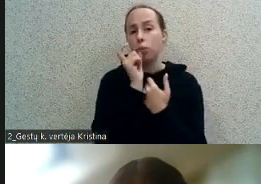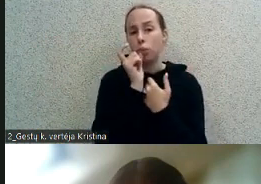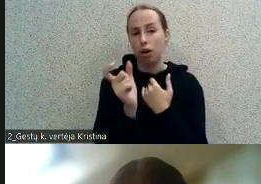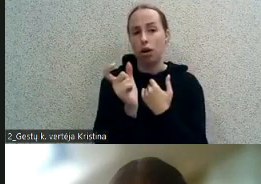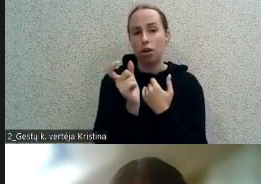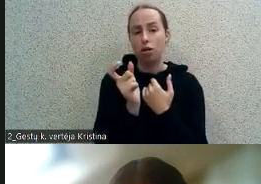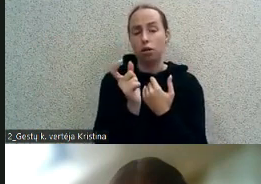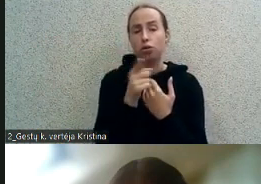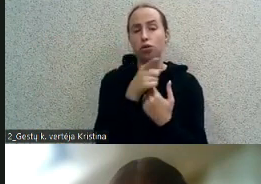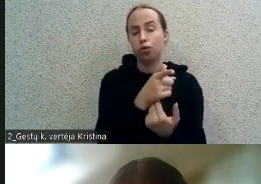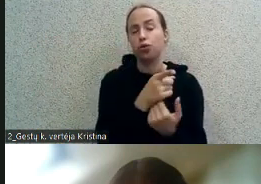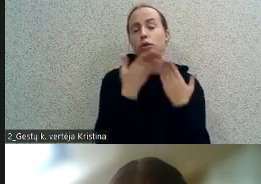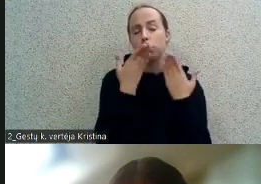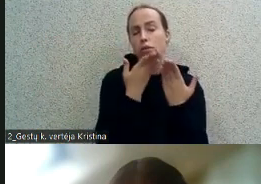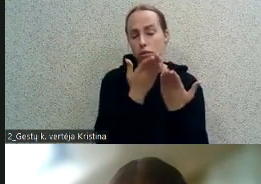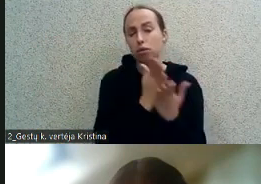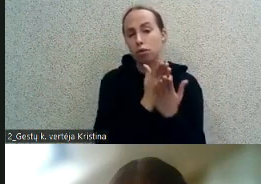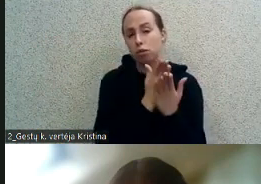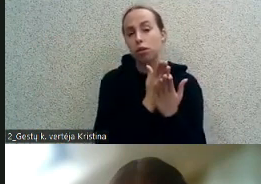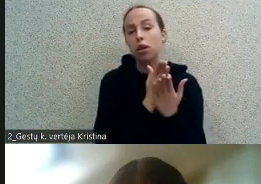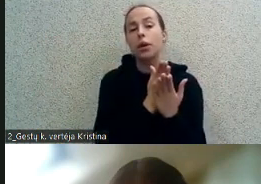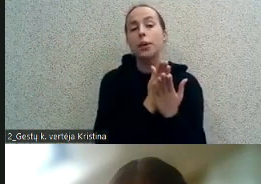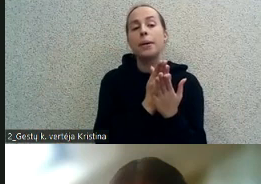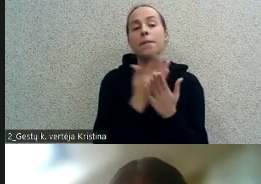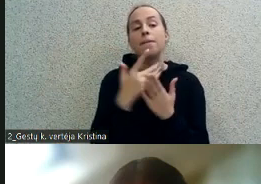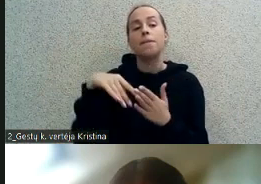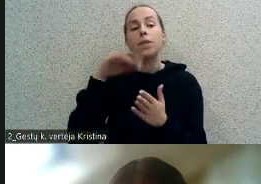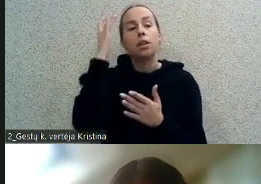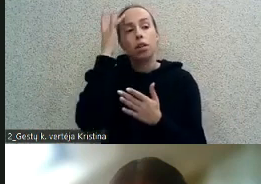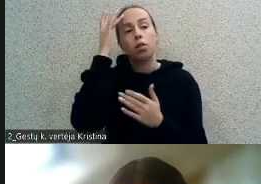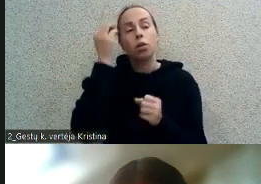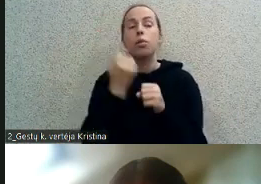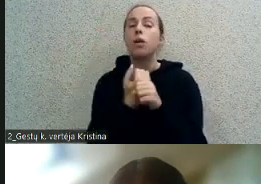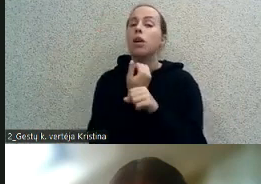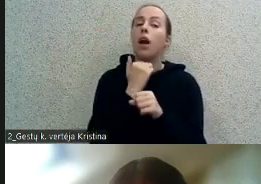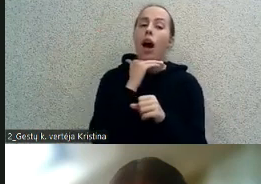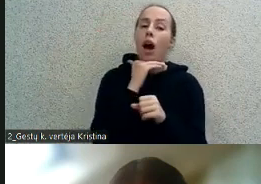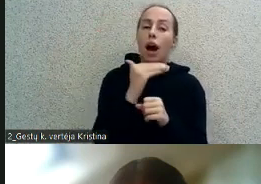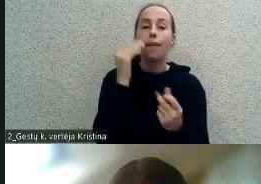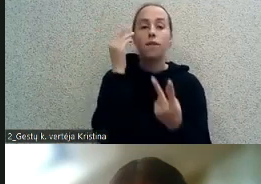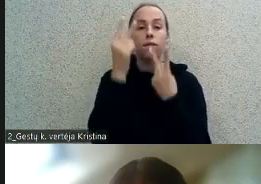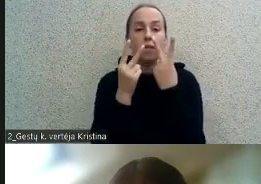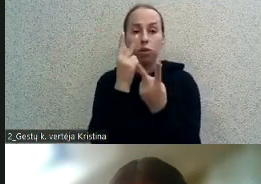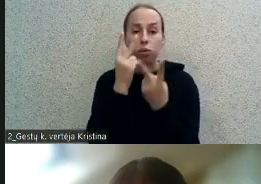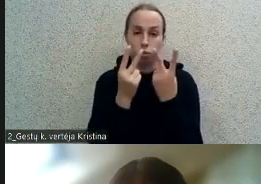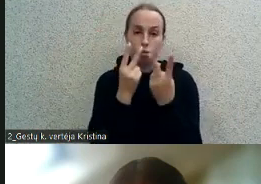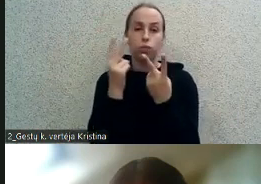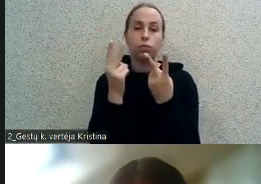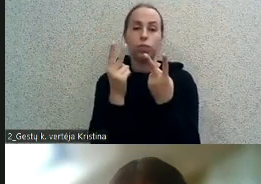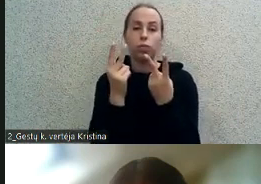mes įsivaizduojam, ten turi būti viskas raišku, viskas vaizdu ir